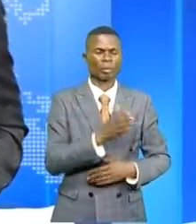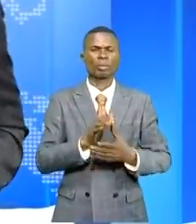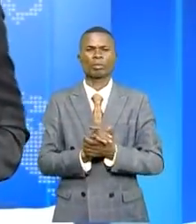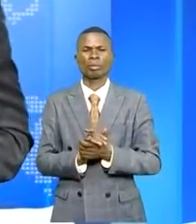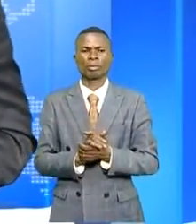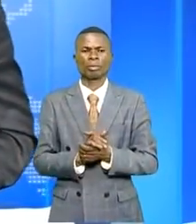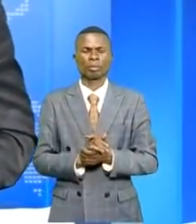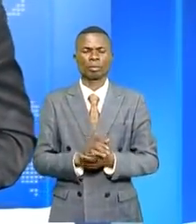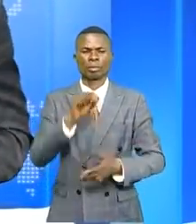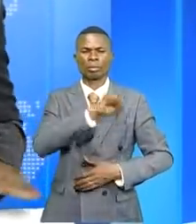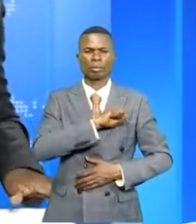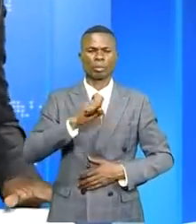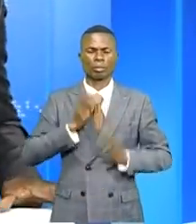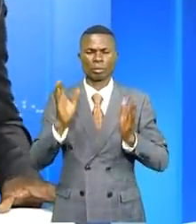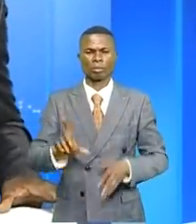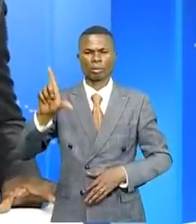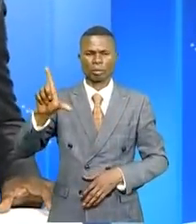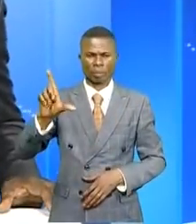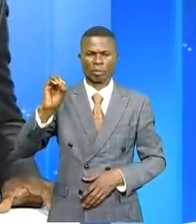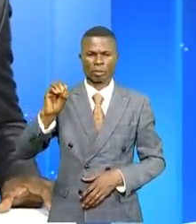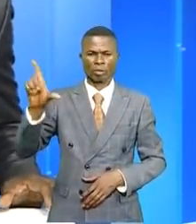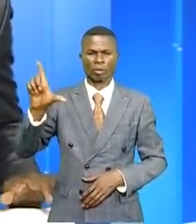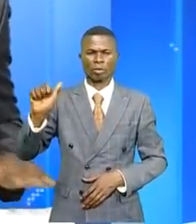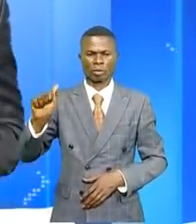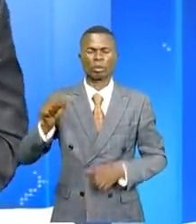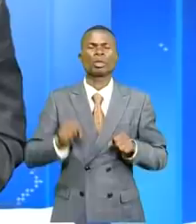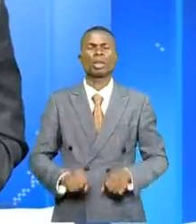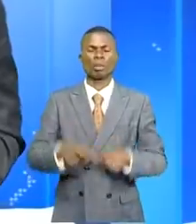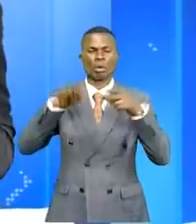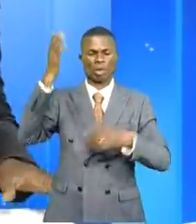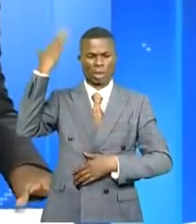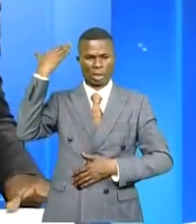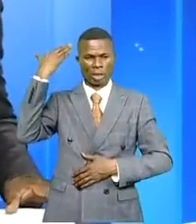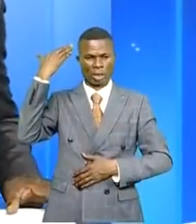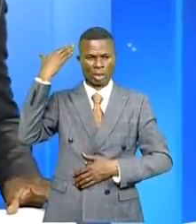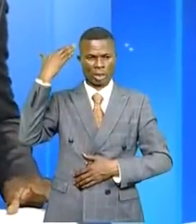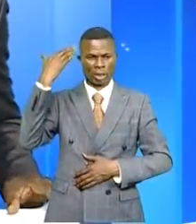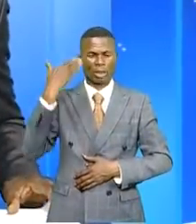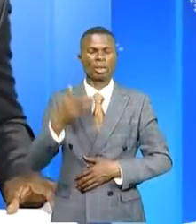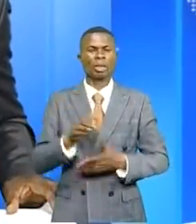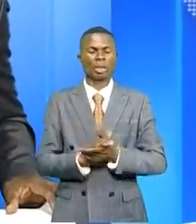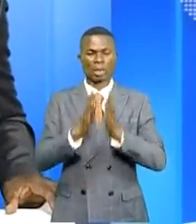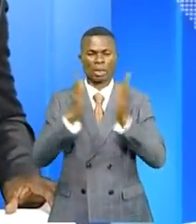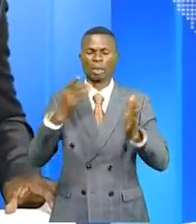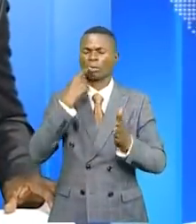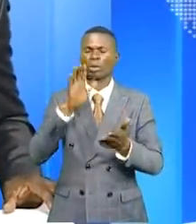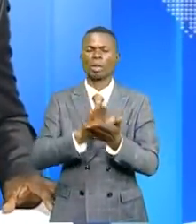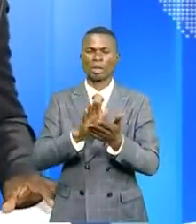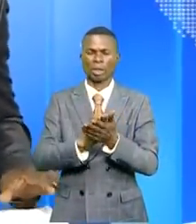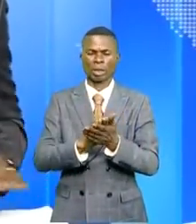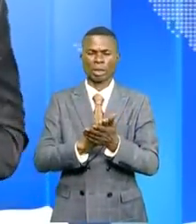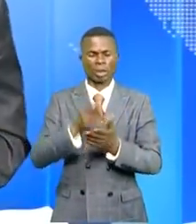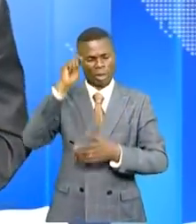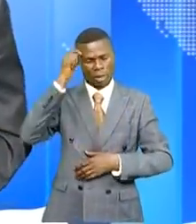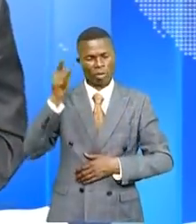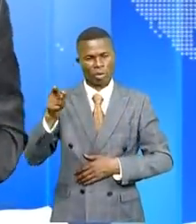Le sénateur Lola Kisanga a tiré sa révérence l'année dernière alors que rien ne le présageait. Une messe d'action de grâce en sa